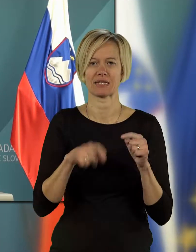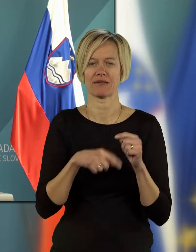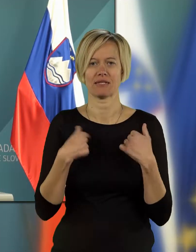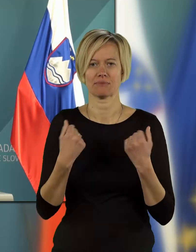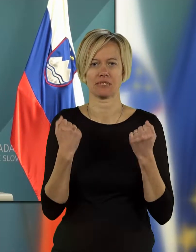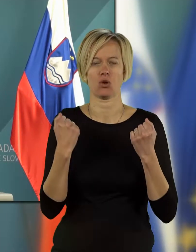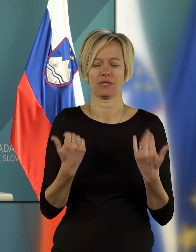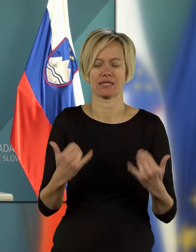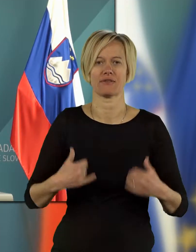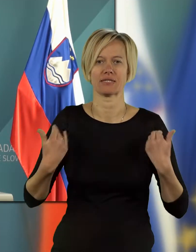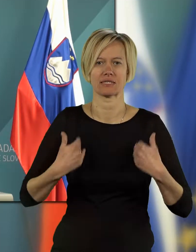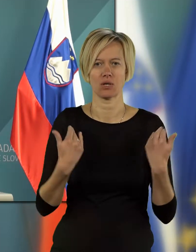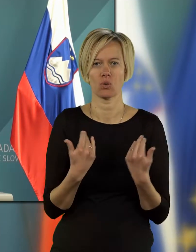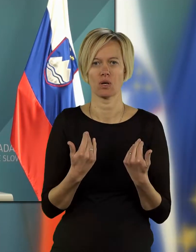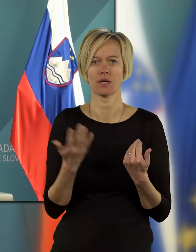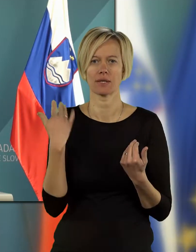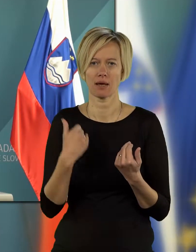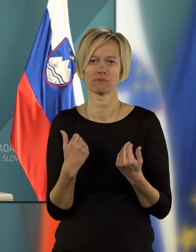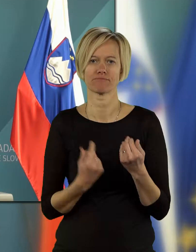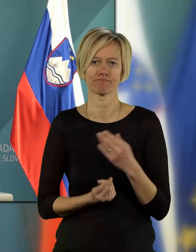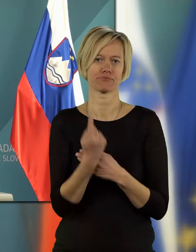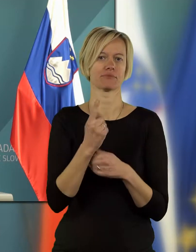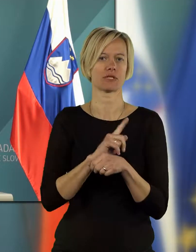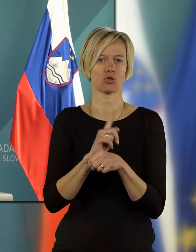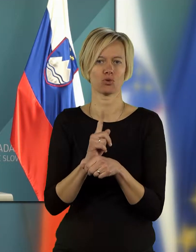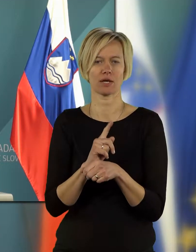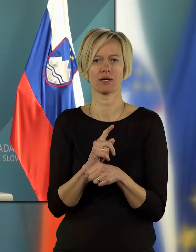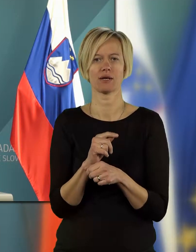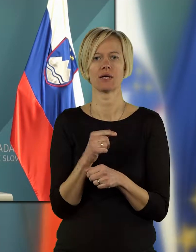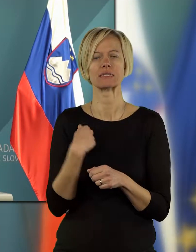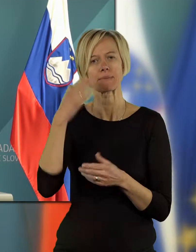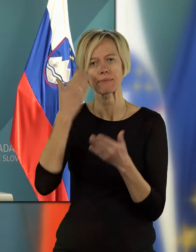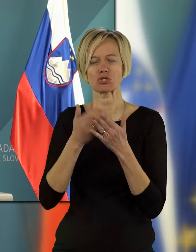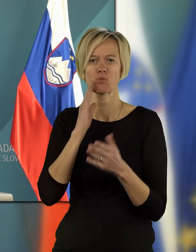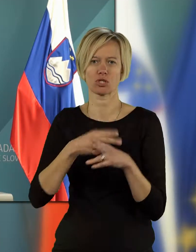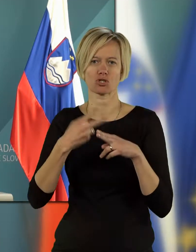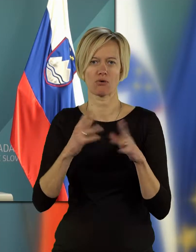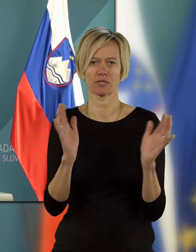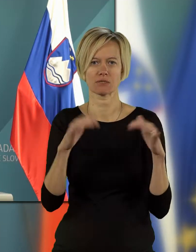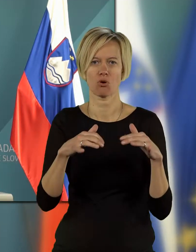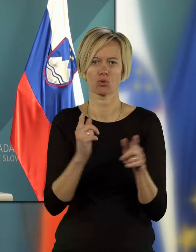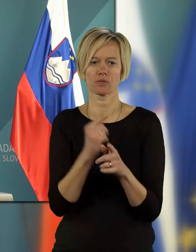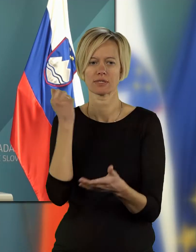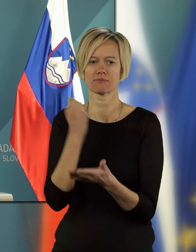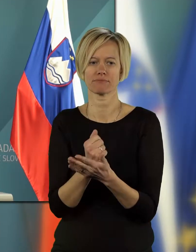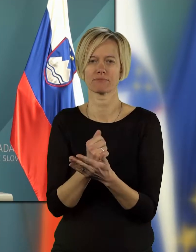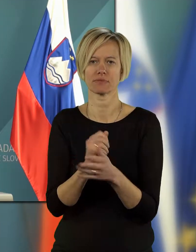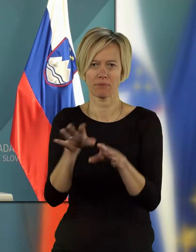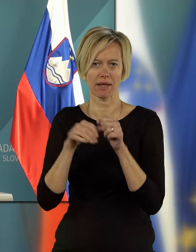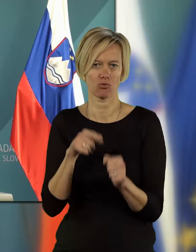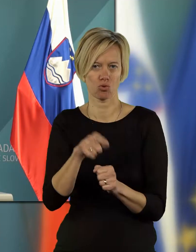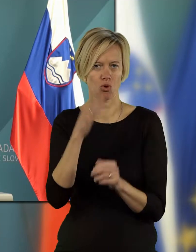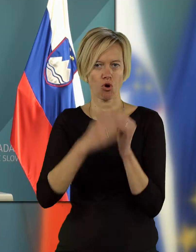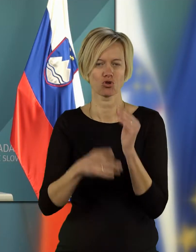sem danes zelo vesel, da je prišlo do tega trenutka in prepričan sem, da bo državni zbor tudi sprejel